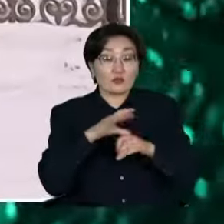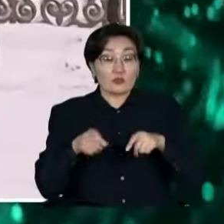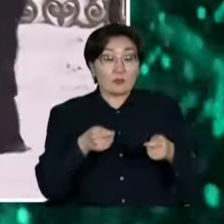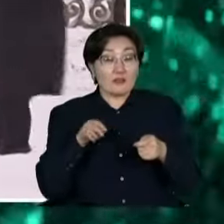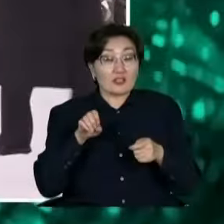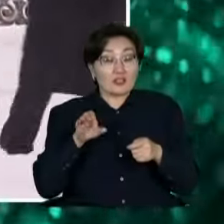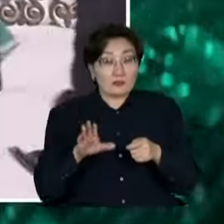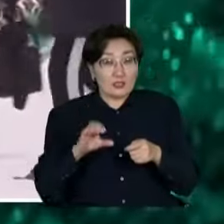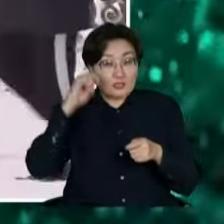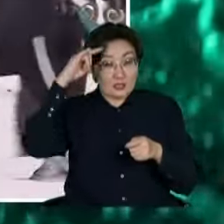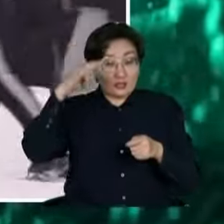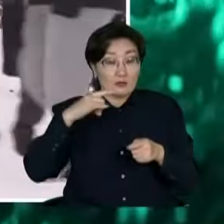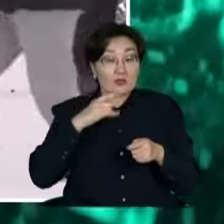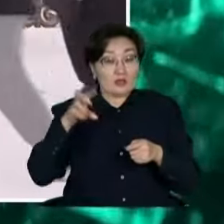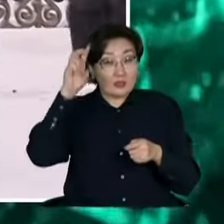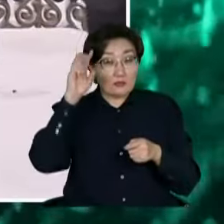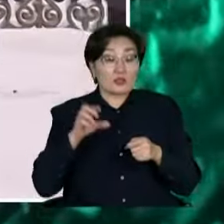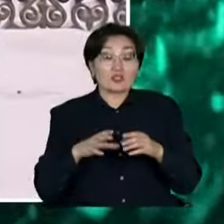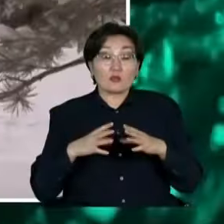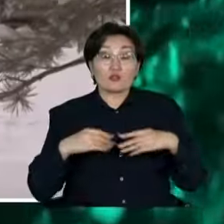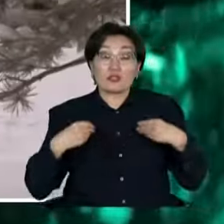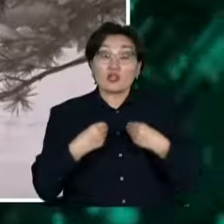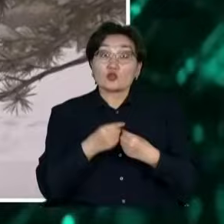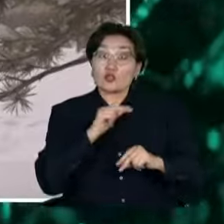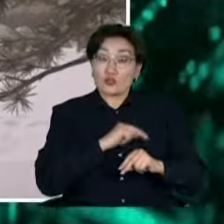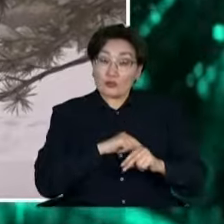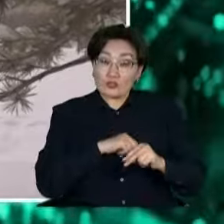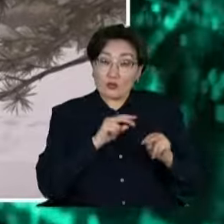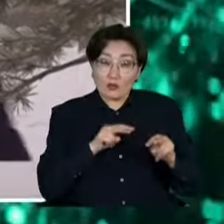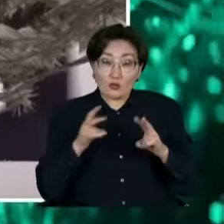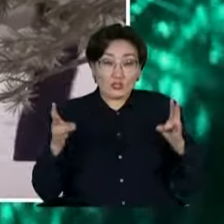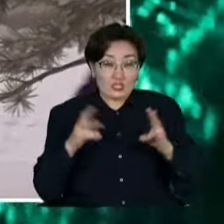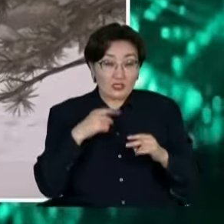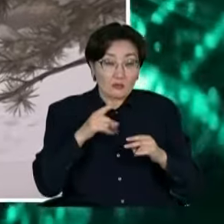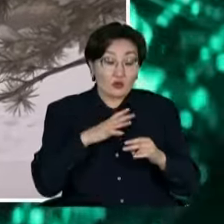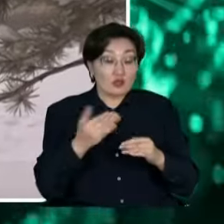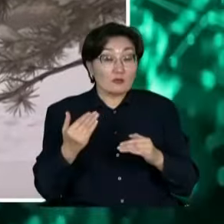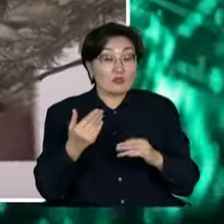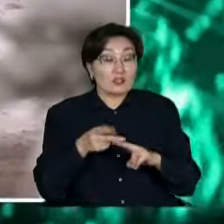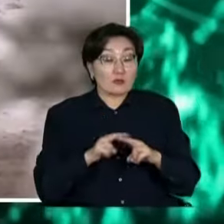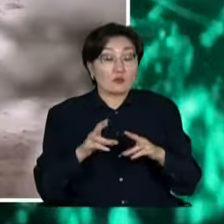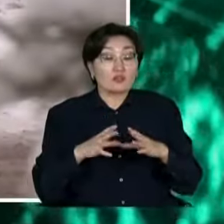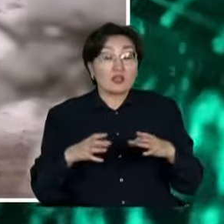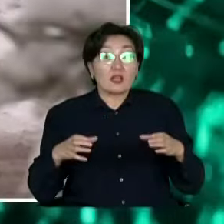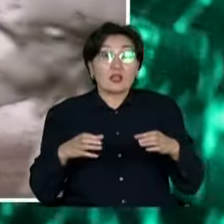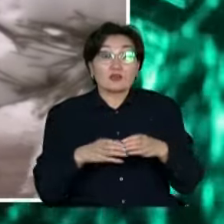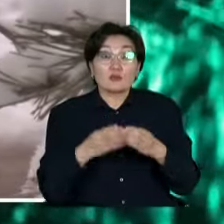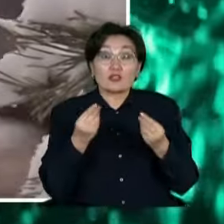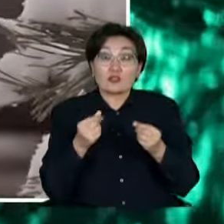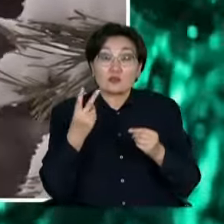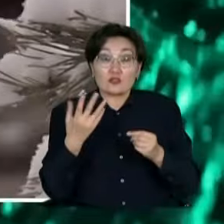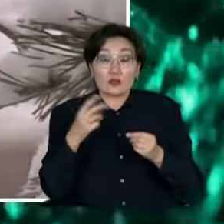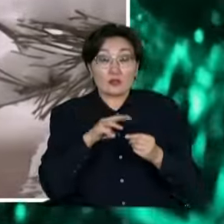Мәулен Әшімбаев еліміздегі мемлекеттік қорлардың жұмысын бақылау керектігін айтты. Сөзінше, бұл қорлардың активтері